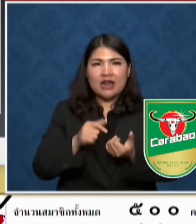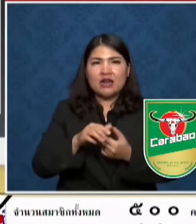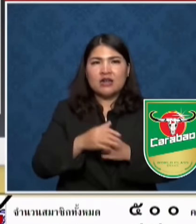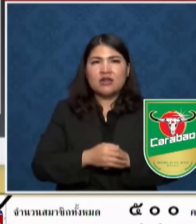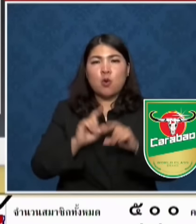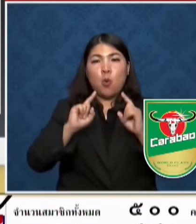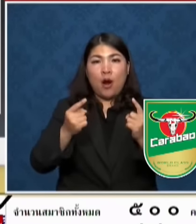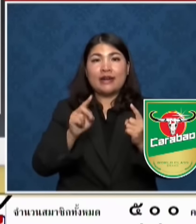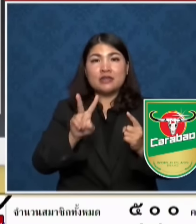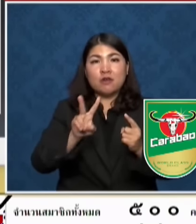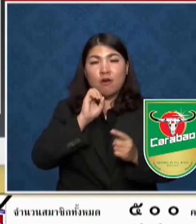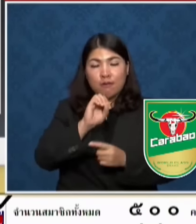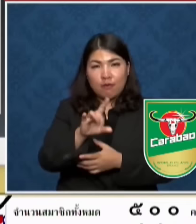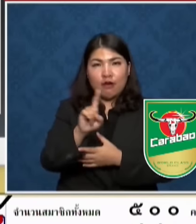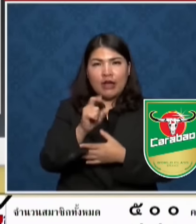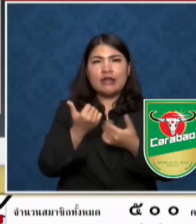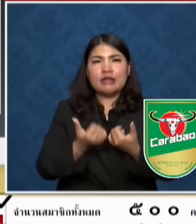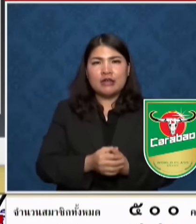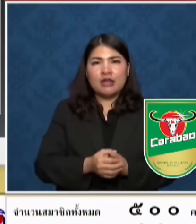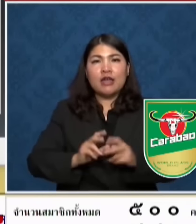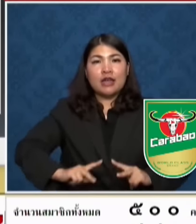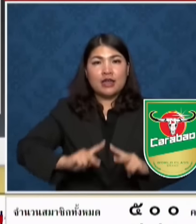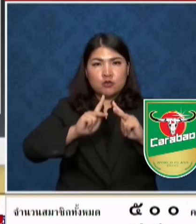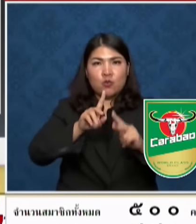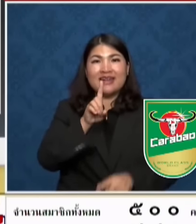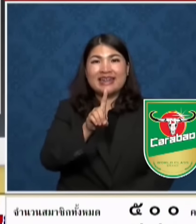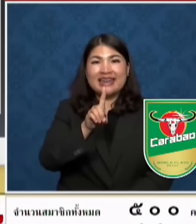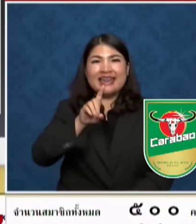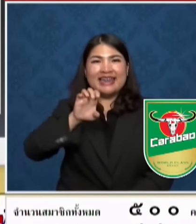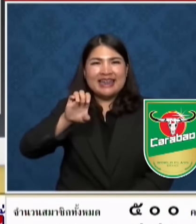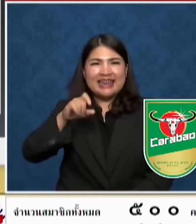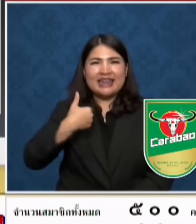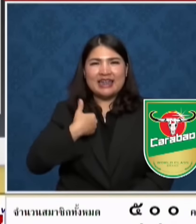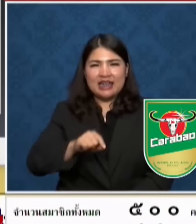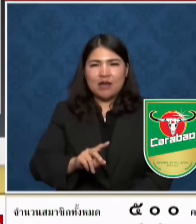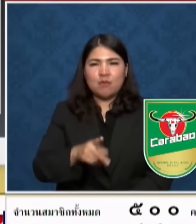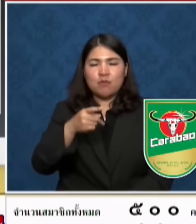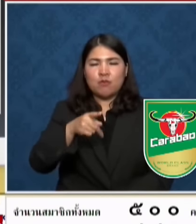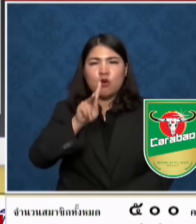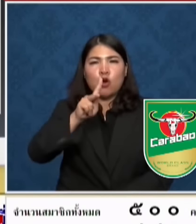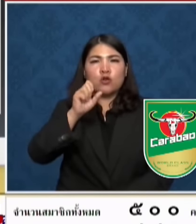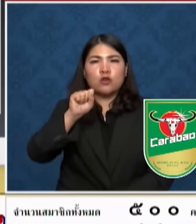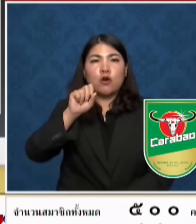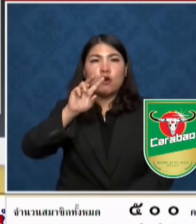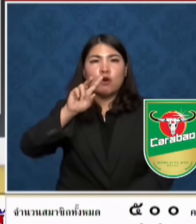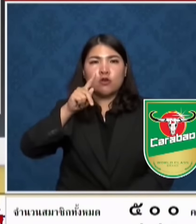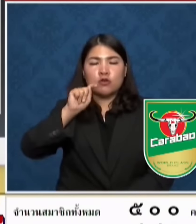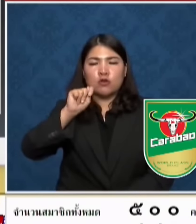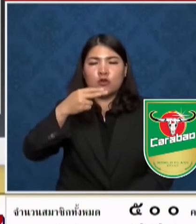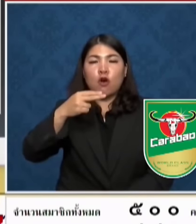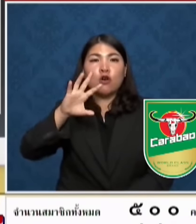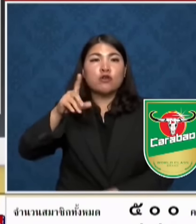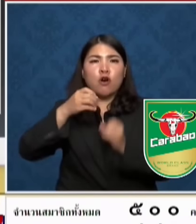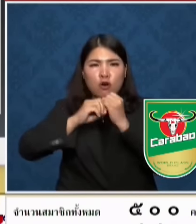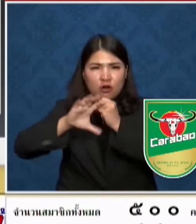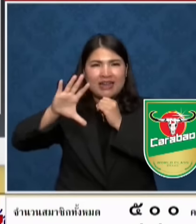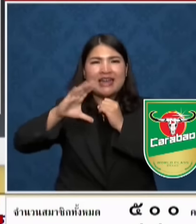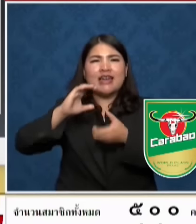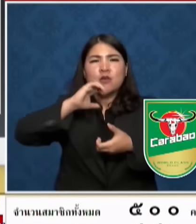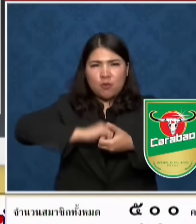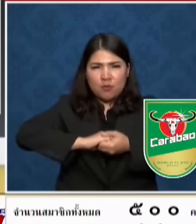วรรค2เนี่ยยังบอกอีกว่าให้กระทรวง DE เนี่ยทำงานร่วมกับกสทช.นะคะแค่อ